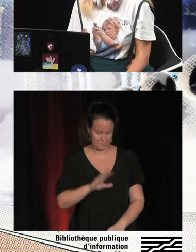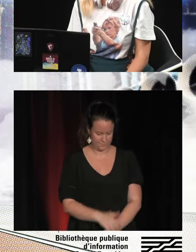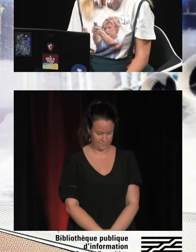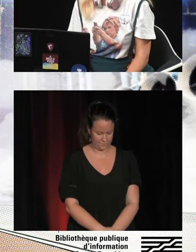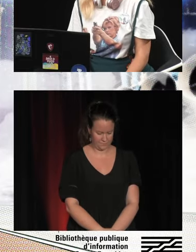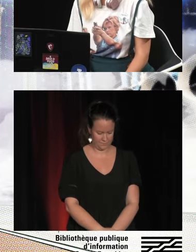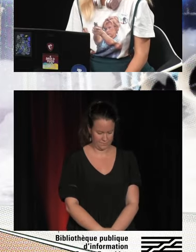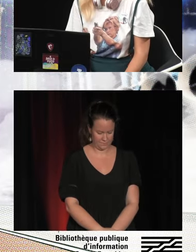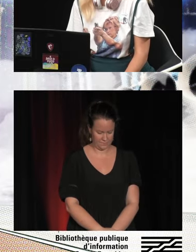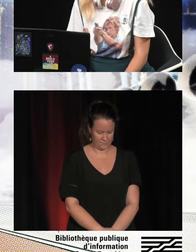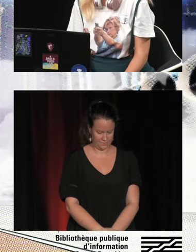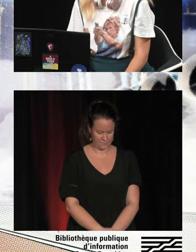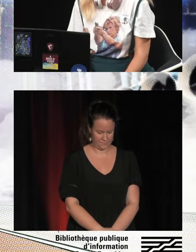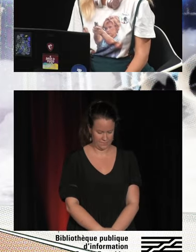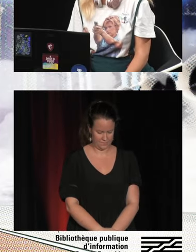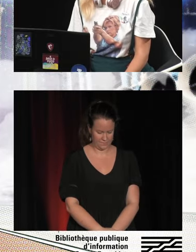On espère que ça va.